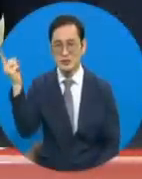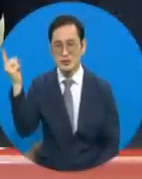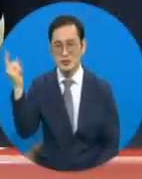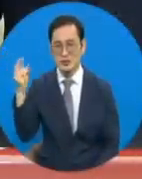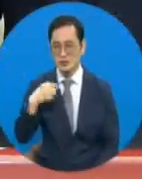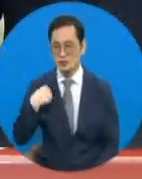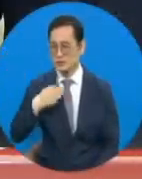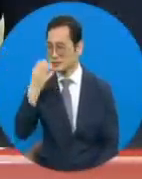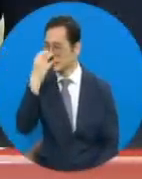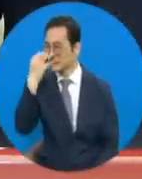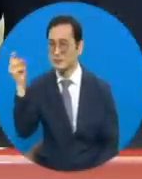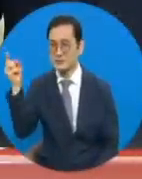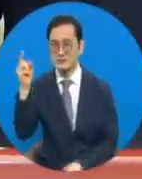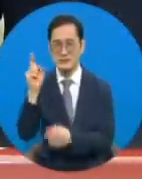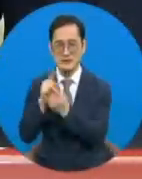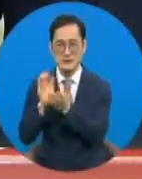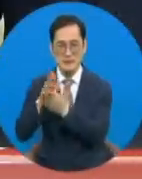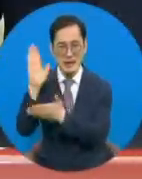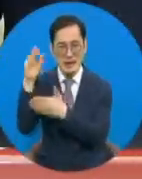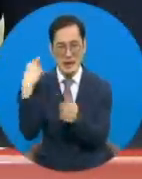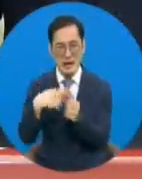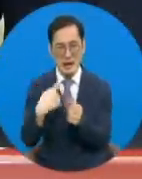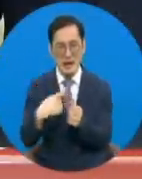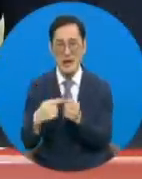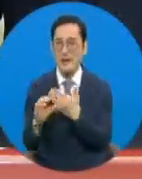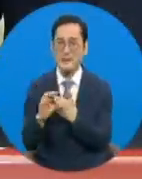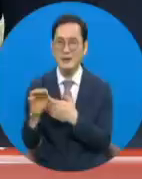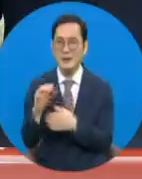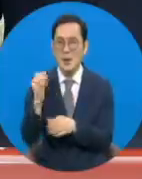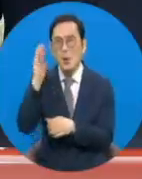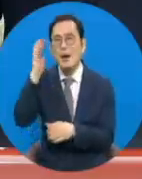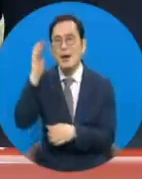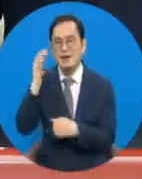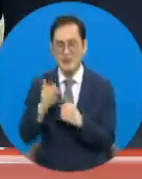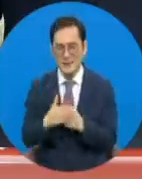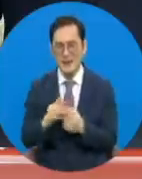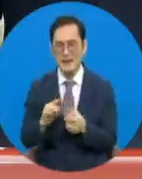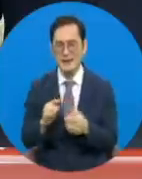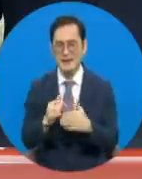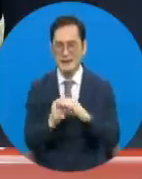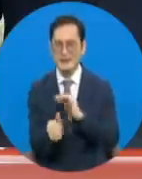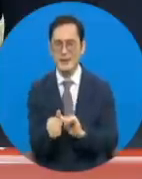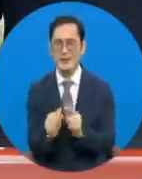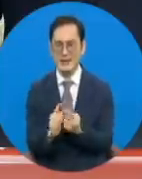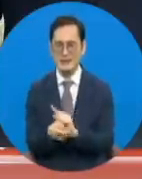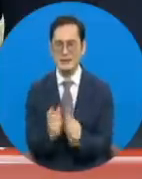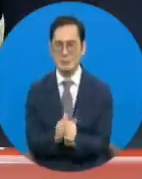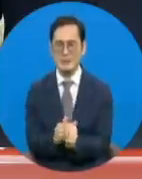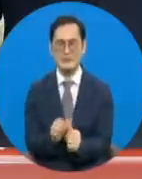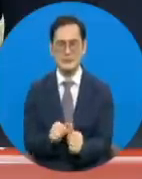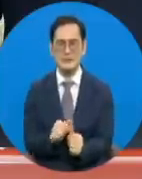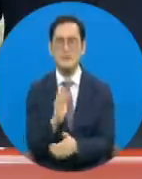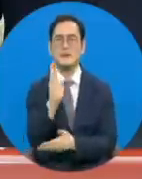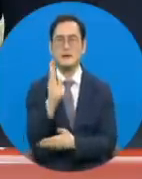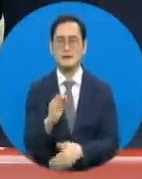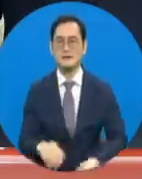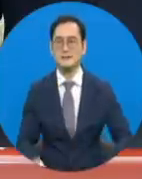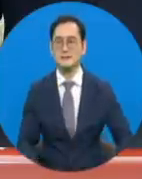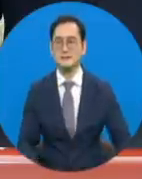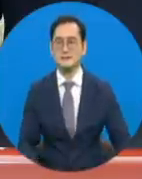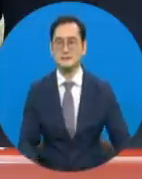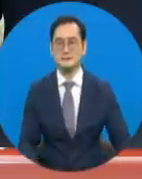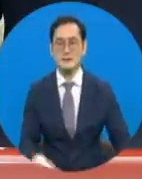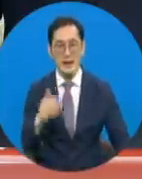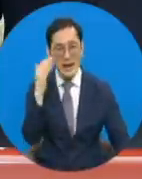대사 입에서라도 대사 입을 통해서라도 본인들의 입장을 전달한 것 같습니다. 왜냐하면 본인들 입장에서는 불편한 게 맞거든요.